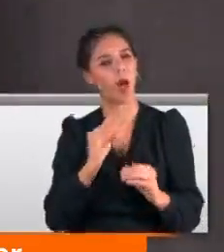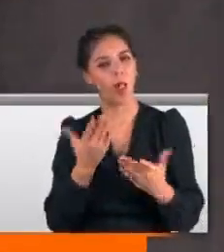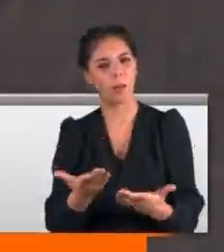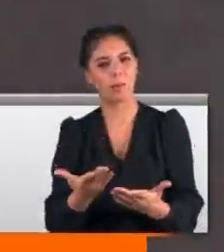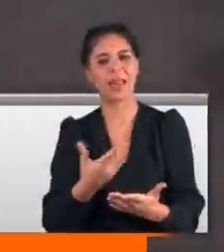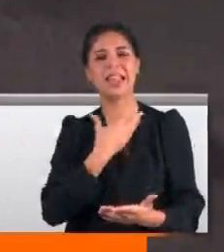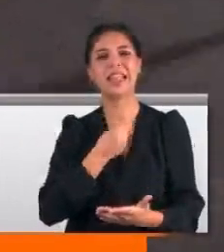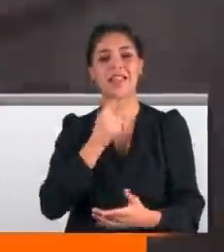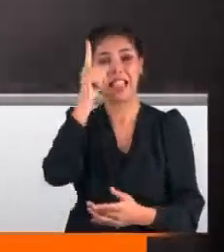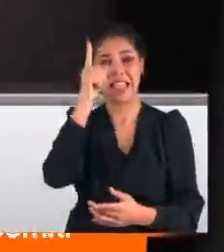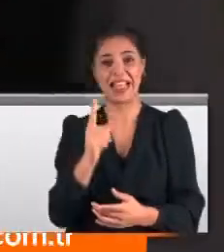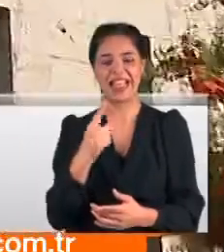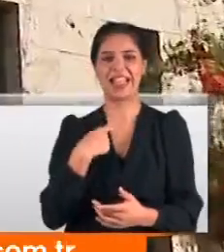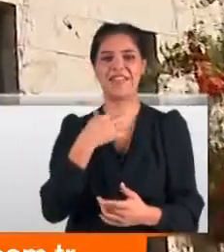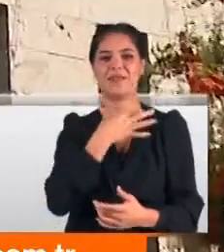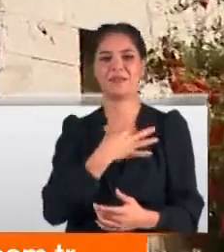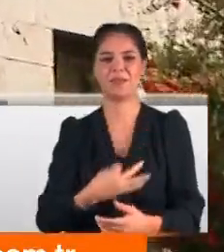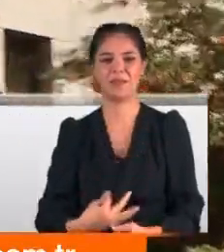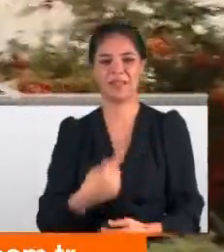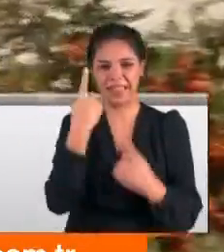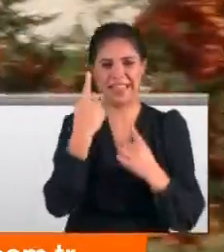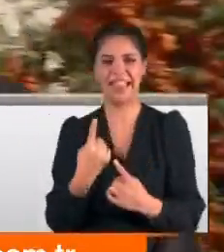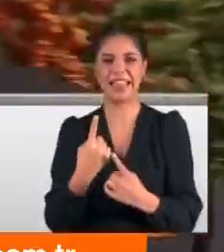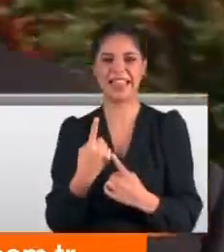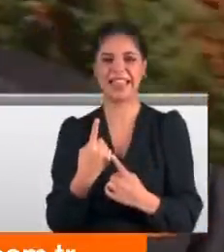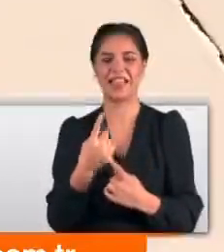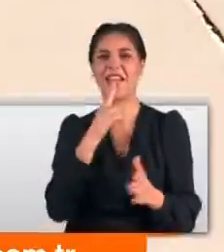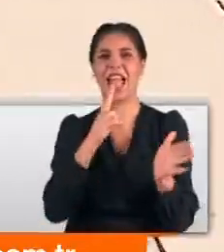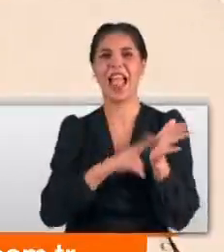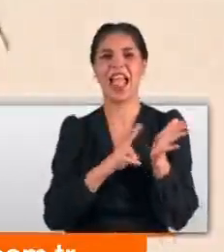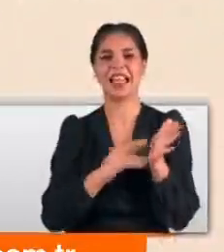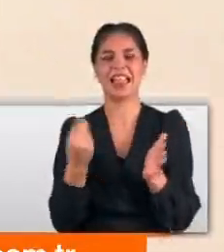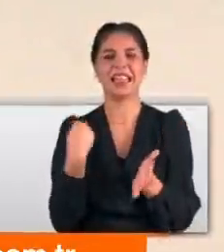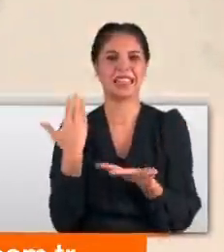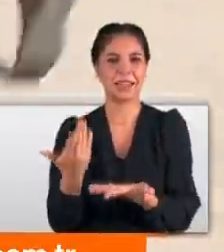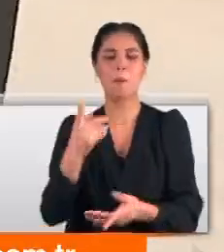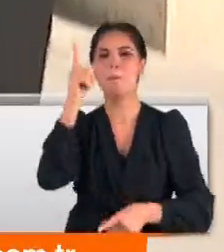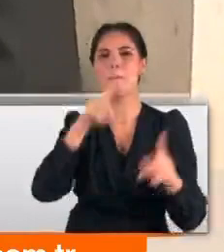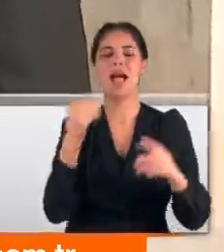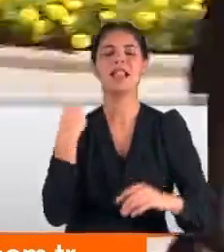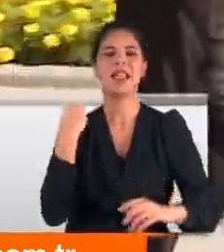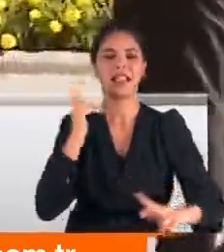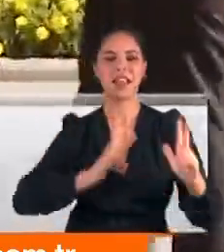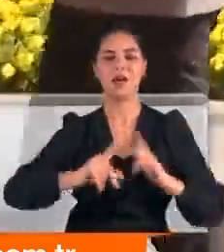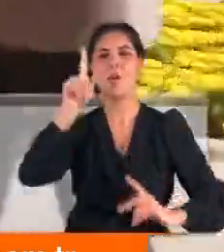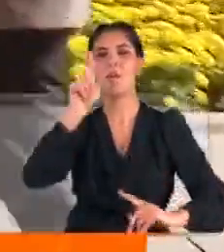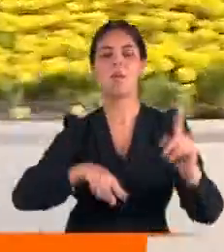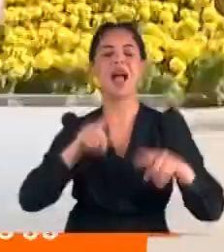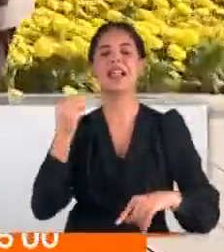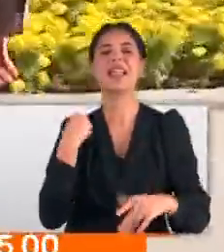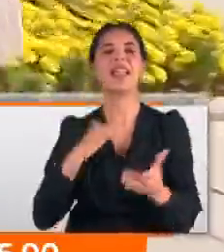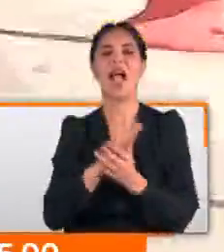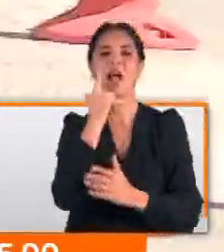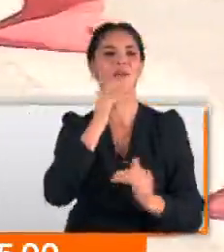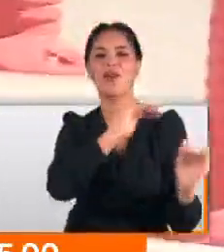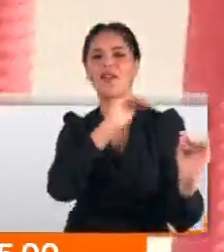ilk kez mi takıyorsunuz? Bugün ilk kez takıyorum. Evet evet, ilk kez, çünkü etiketimi söktüm. Kimi yeni kıyafetler, kimi yeni ayakkabılarıyla geldi